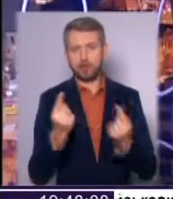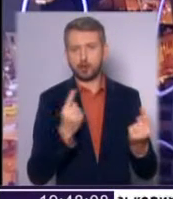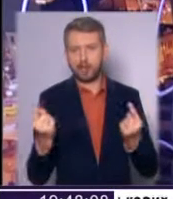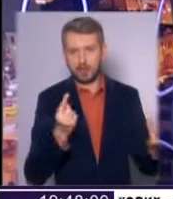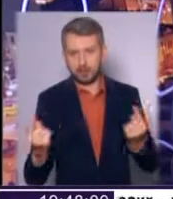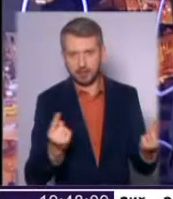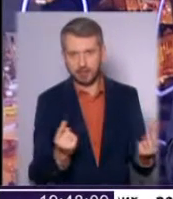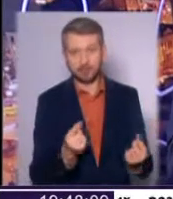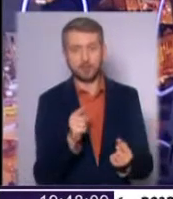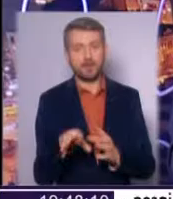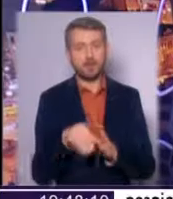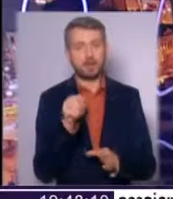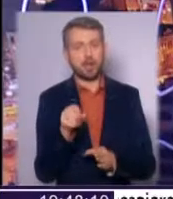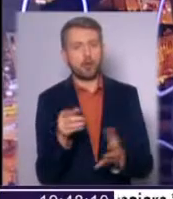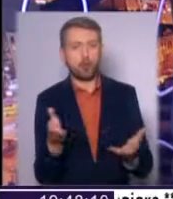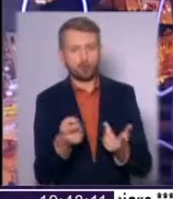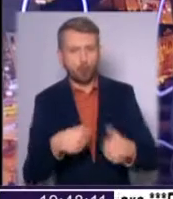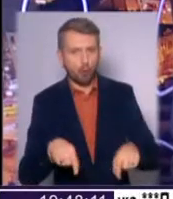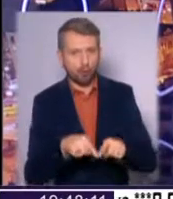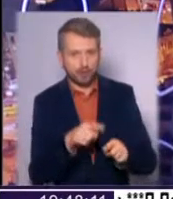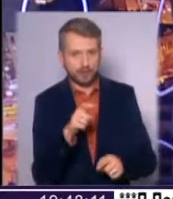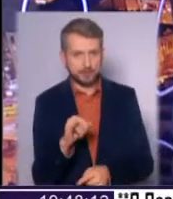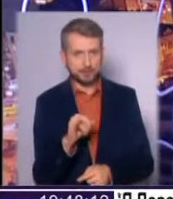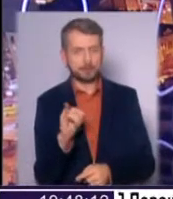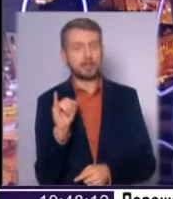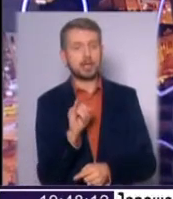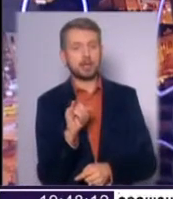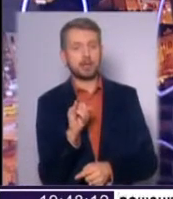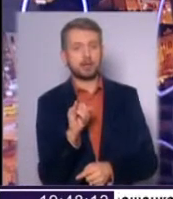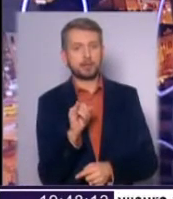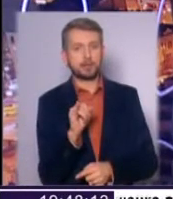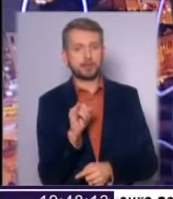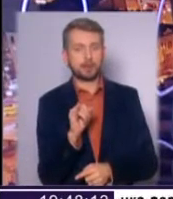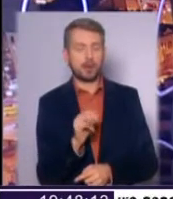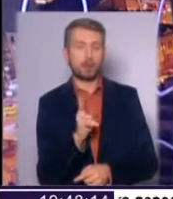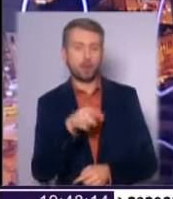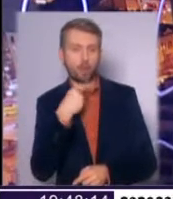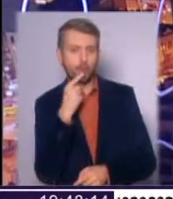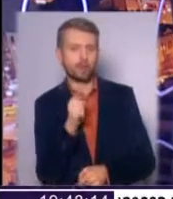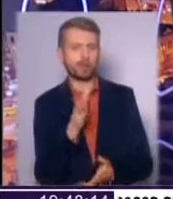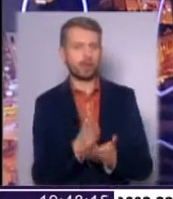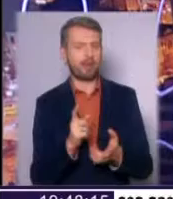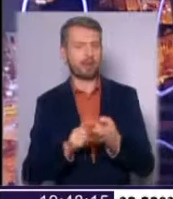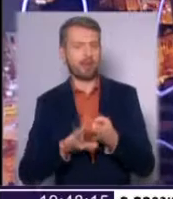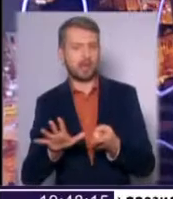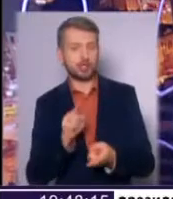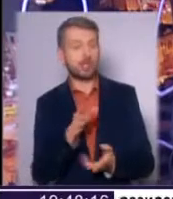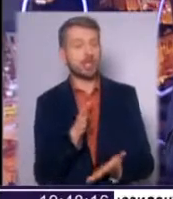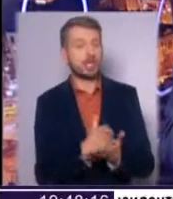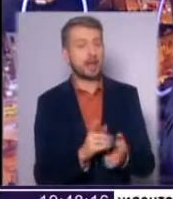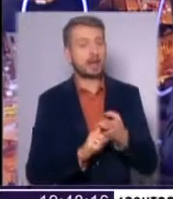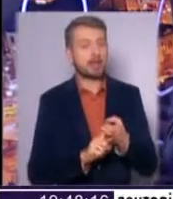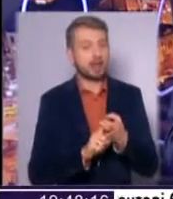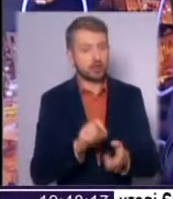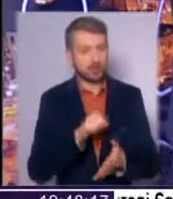депутати-мажоритарники, які вибрані на тому чи іншому окрузі. І, знову ж, одні говорять, що вони є незалежні, вони є залежні від